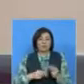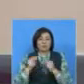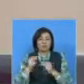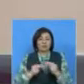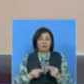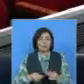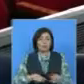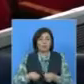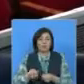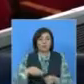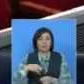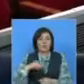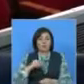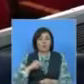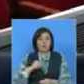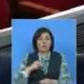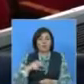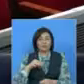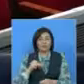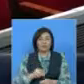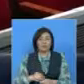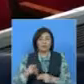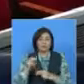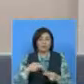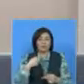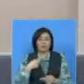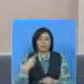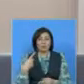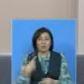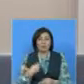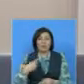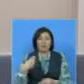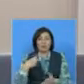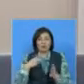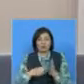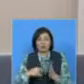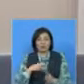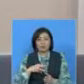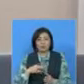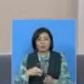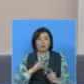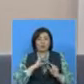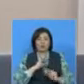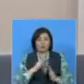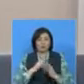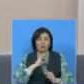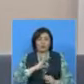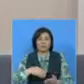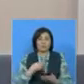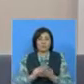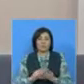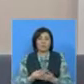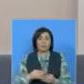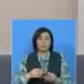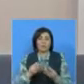Нағымжан Алдияров тұрғын үй құрылысына тоқталды. Биыл алғашқы 90-да 170 мың шаршы метр тұрғын үй қолданысқа берілген. Жыл соңына дейін